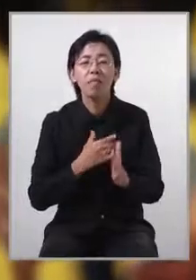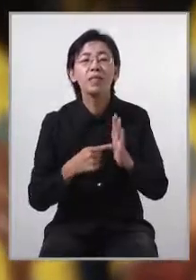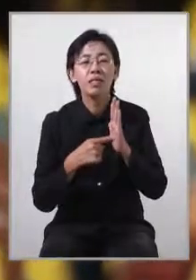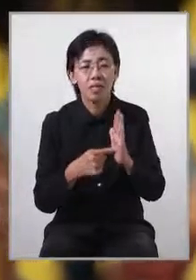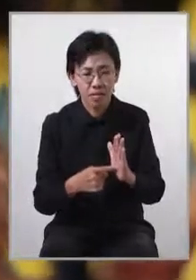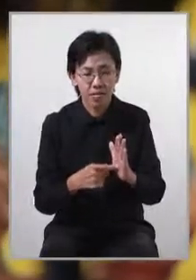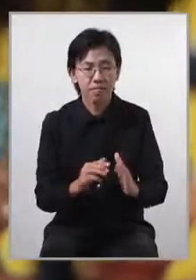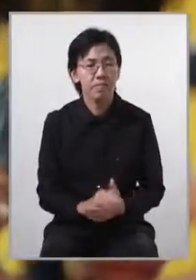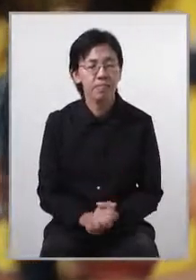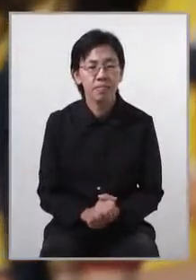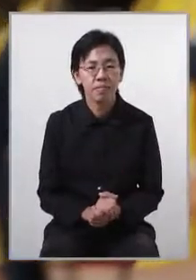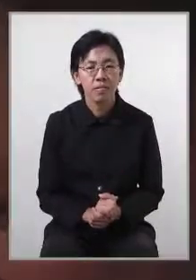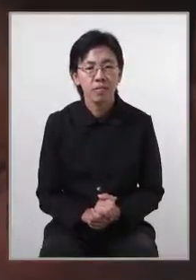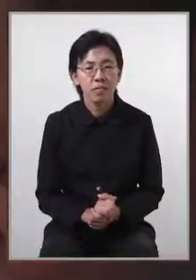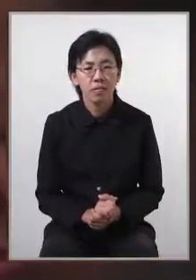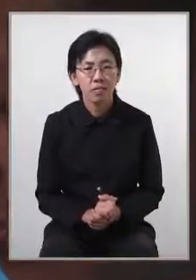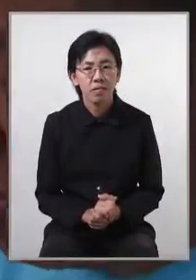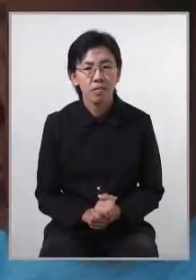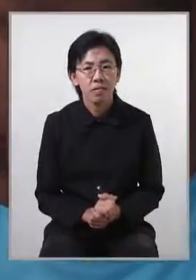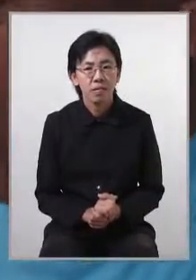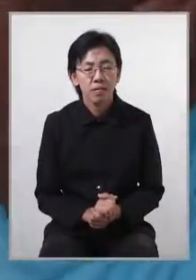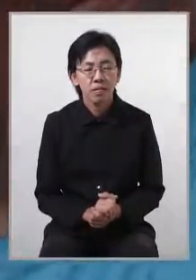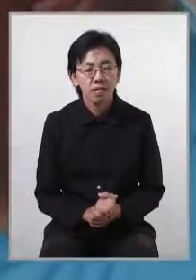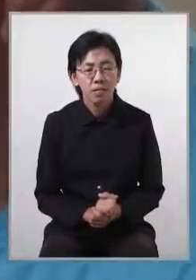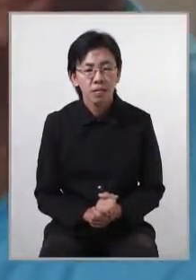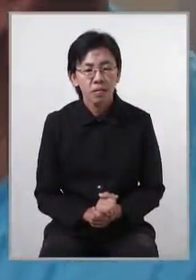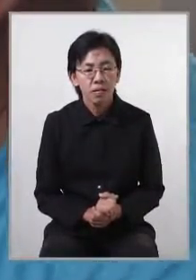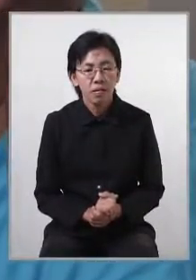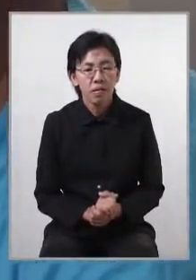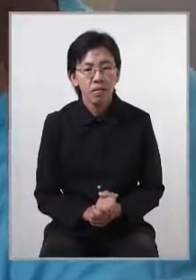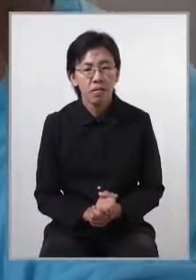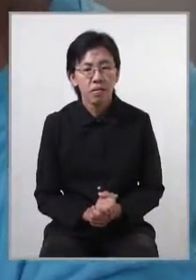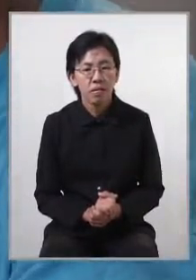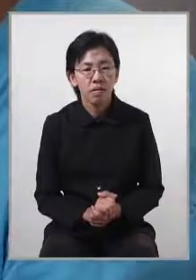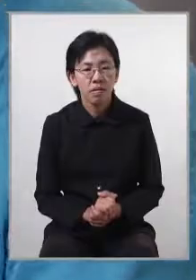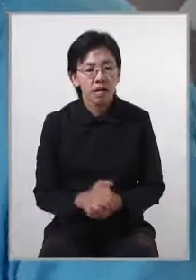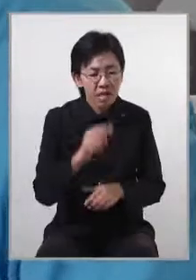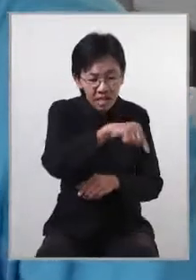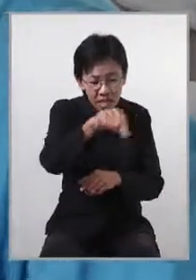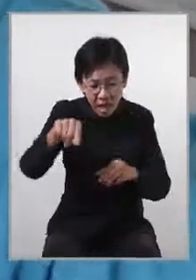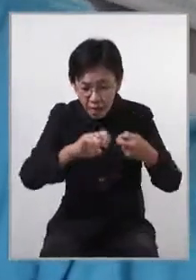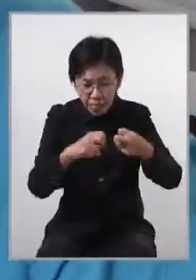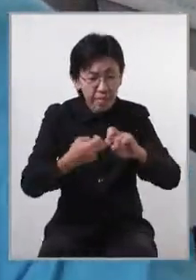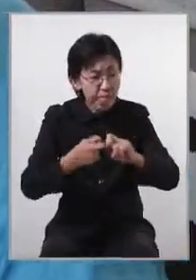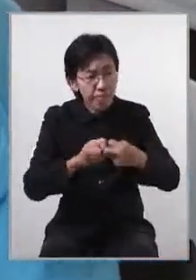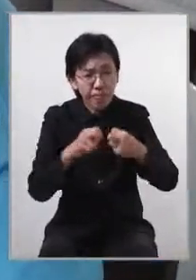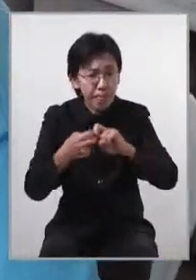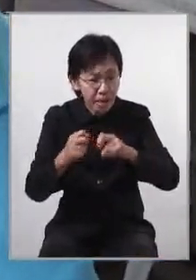ามีจังที่ในที่อื่นที่เขามีปัญหาเรื่อง